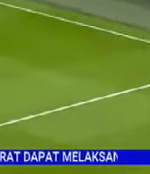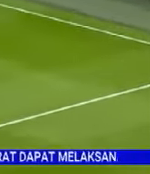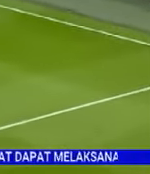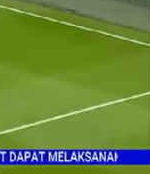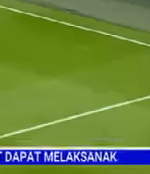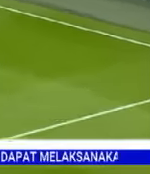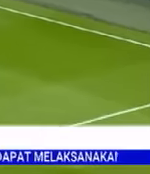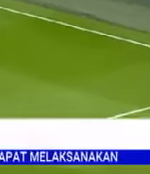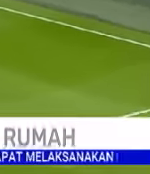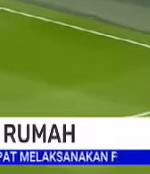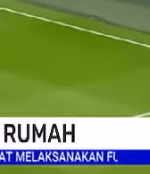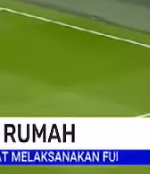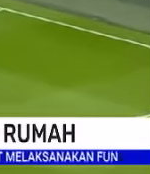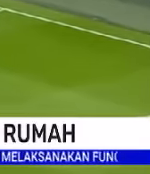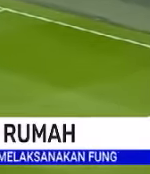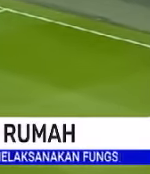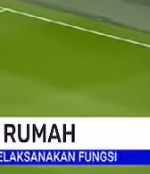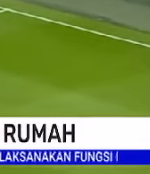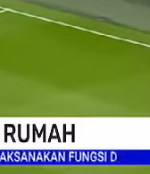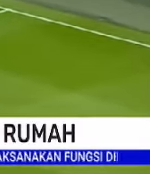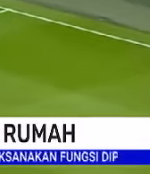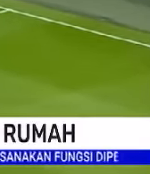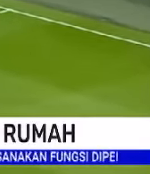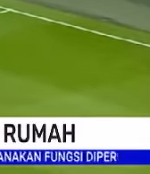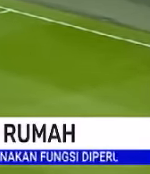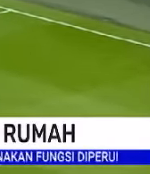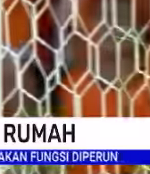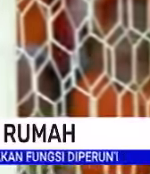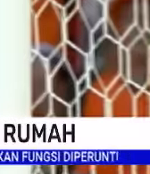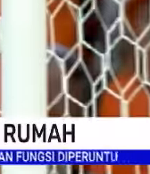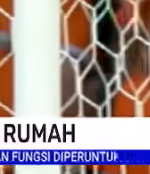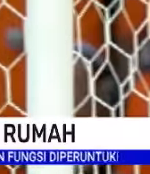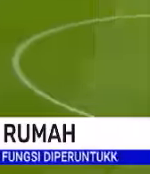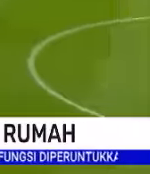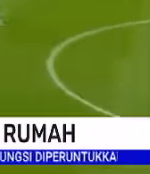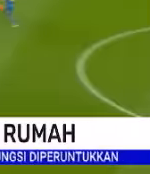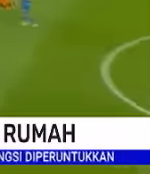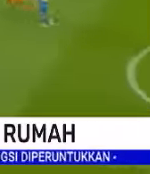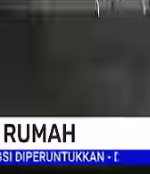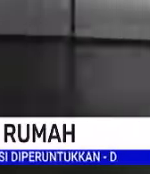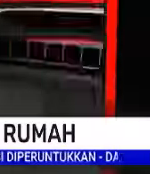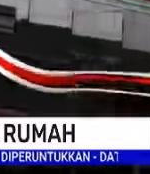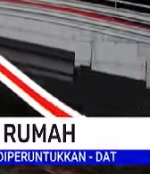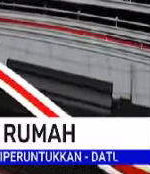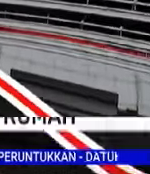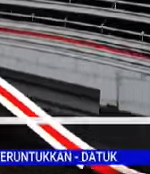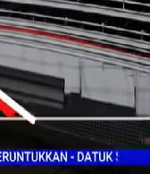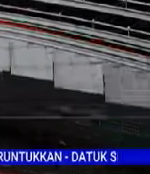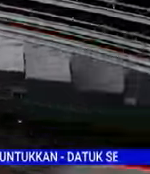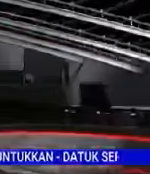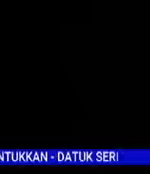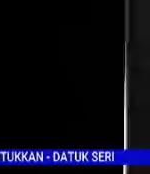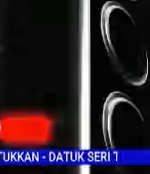Belanda hampir terlepas 3 mata pada aksi pertama Euro 2020.